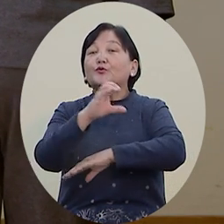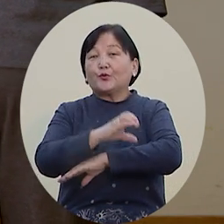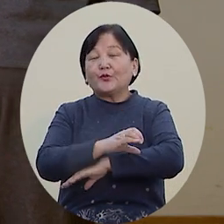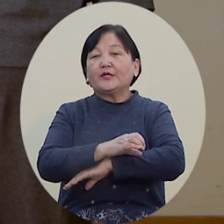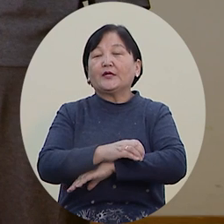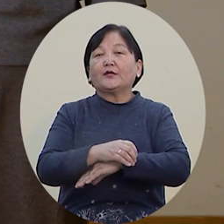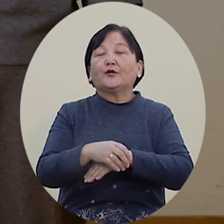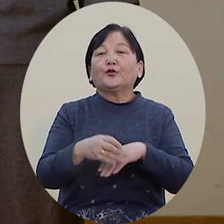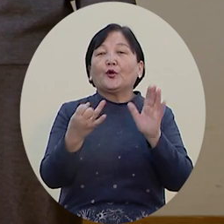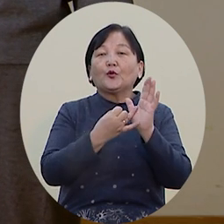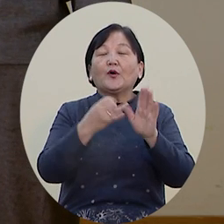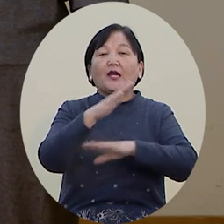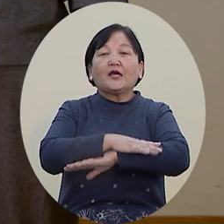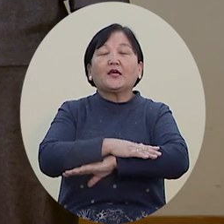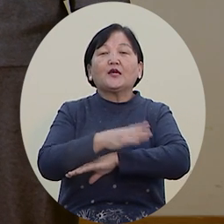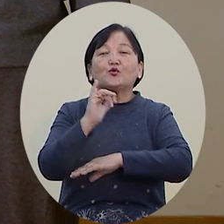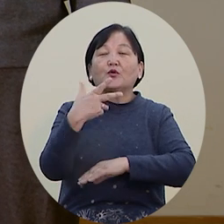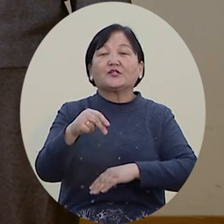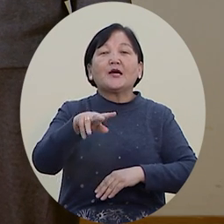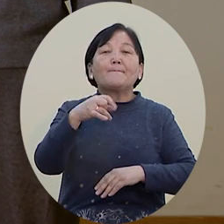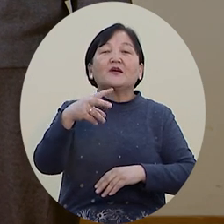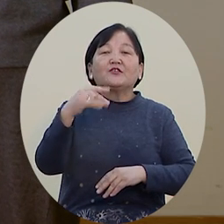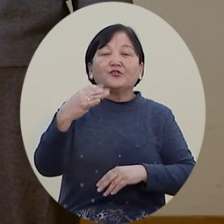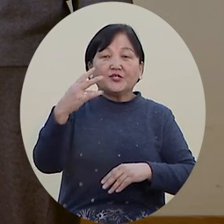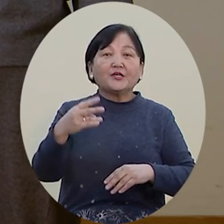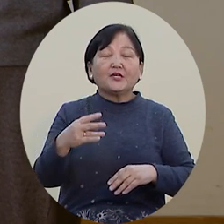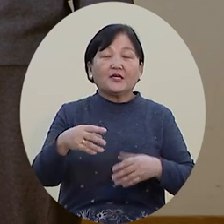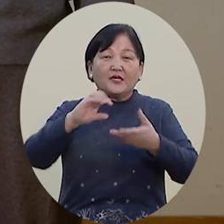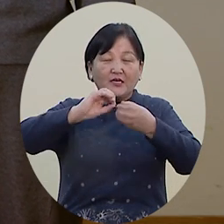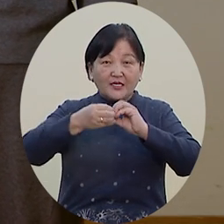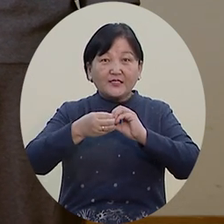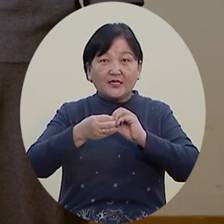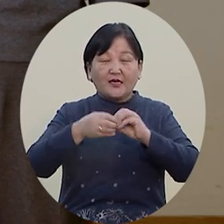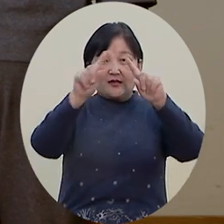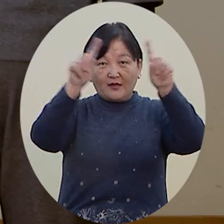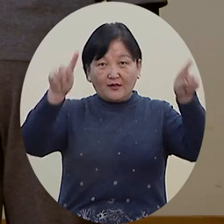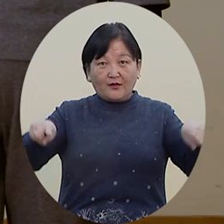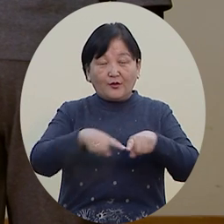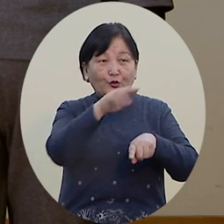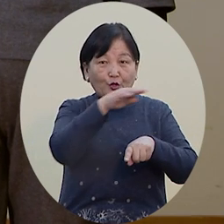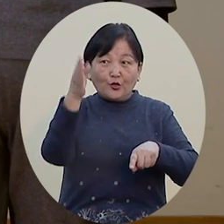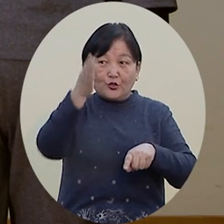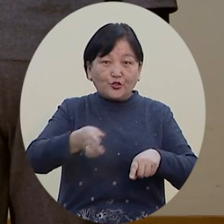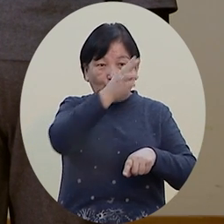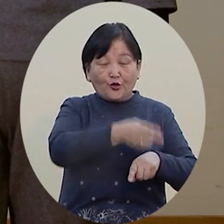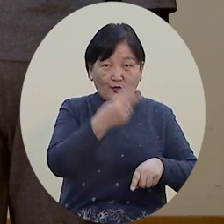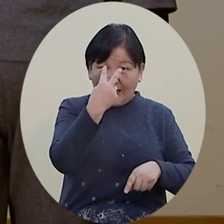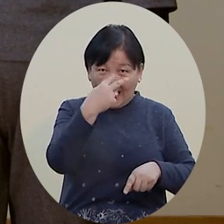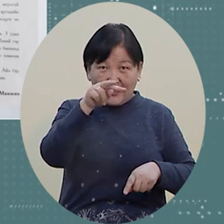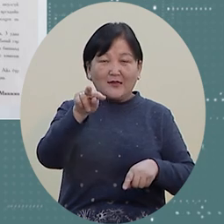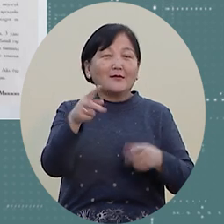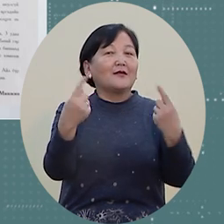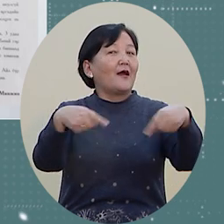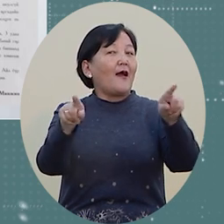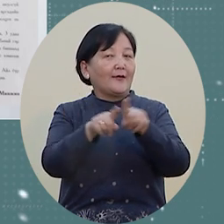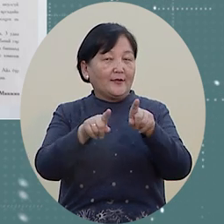дэх ангийн сурагч Нинжингийн хийсэн энэ гэр бүлийнхаа усыг яаж хэмнэх үү гэсэн тооцоог дуурайлгаад бүгдээрээ хийгээд